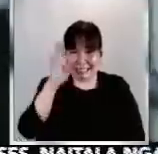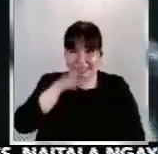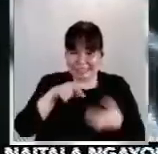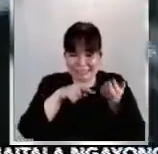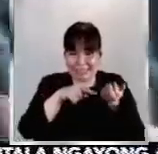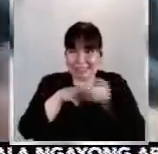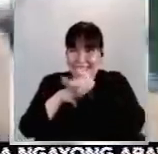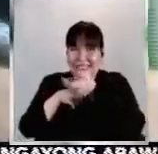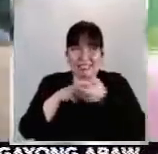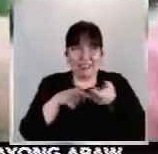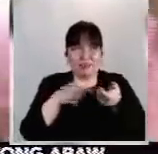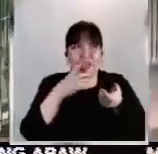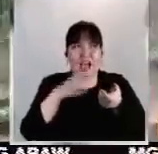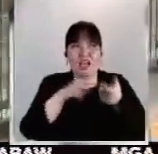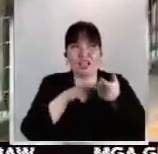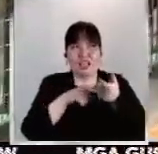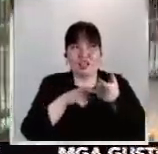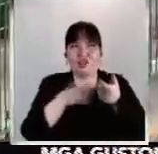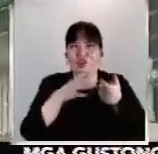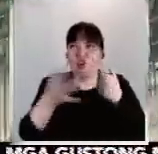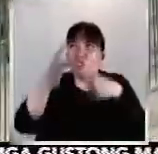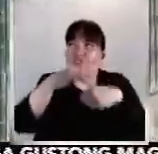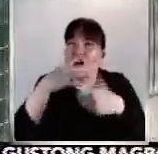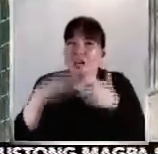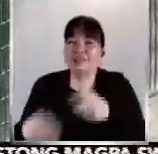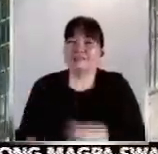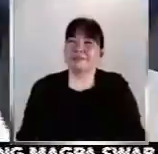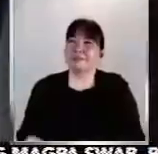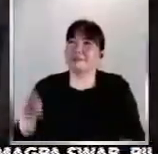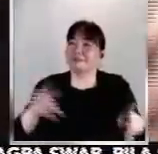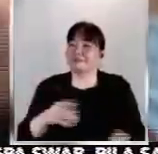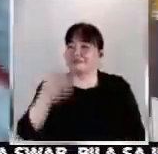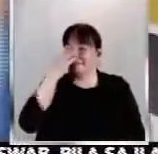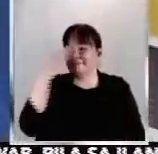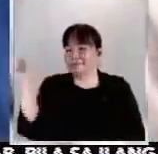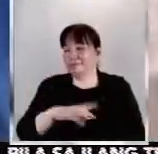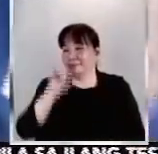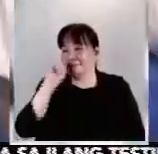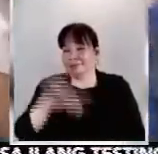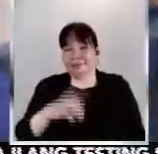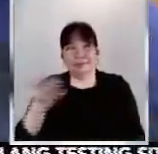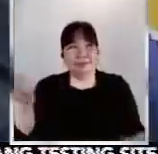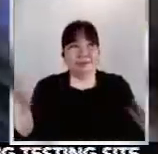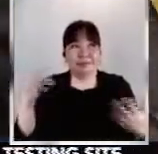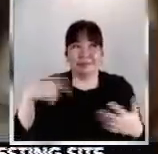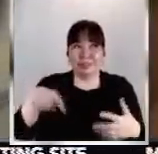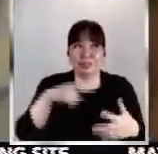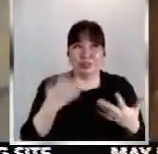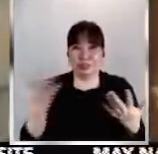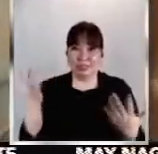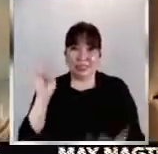7.0. Mainit kasi sir, yun ano namin, mainit. Pikit mata na ang mga pasahero dahil mismong 70% capacity ay hindi na